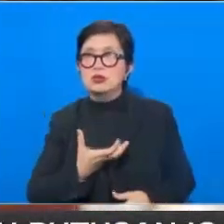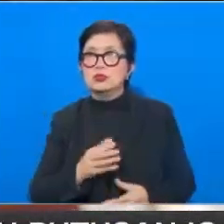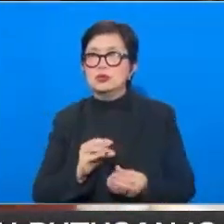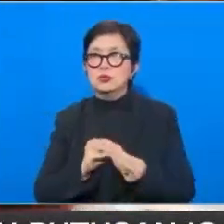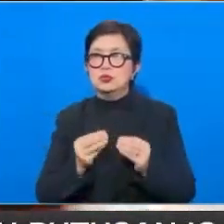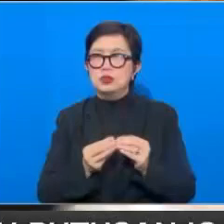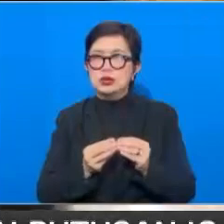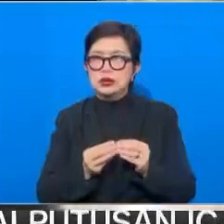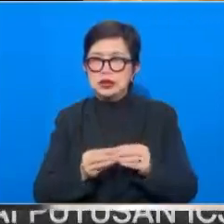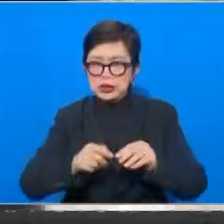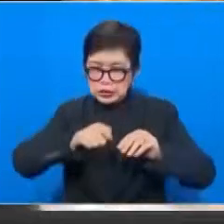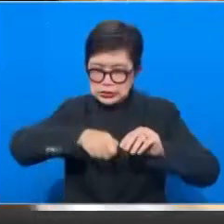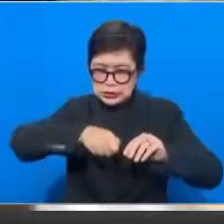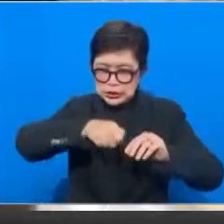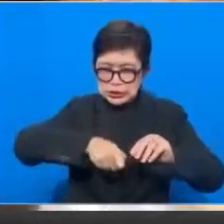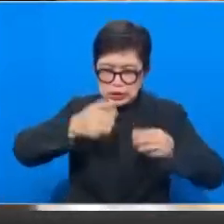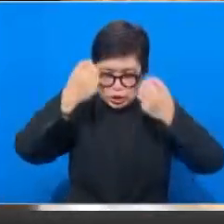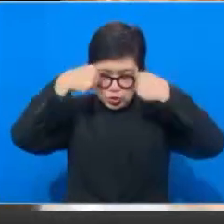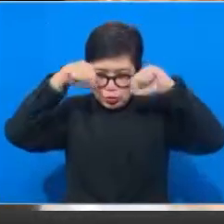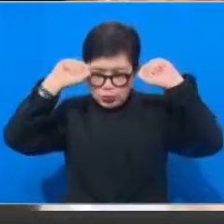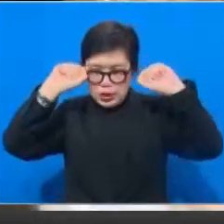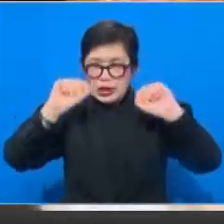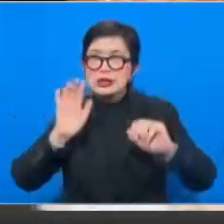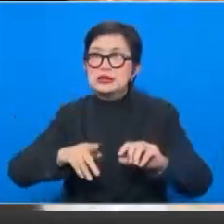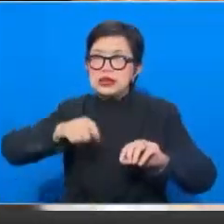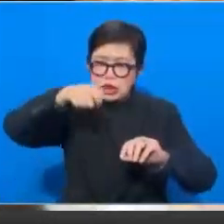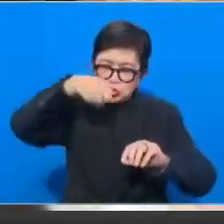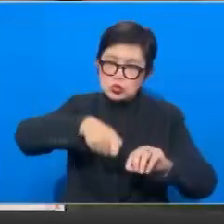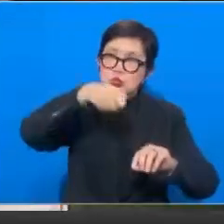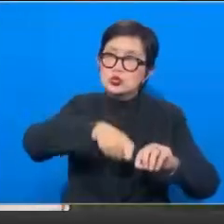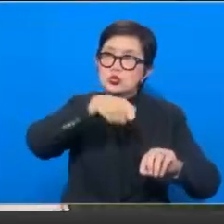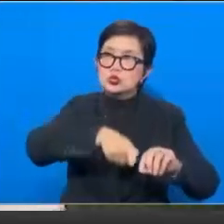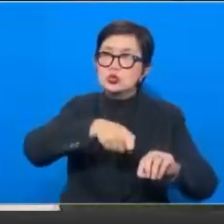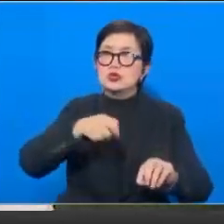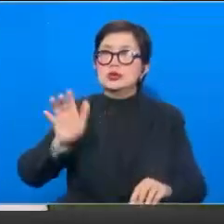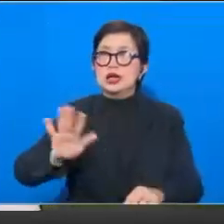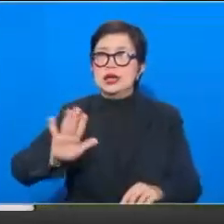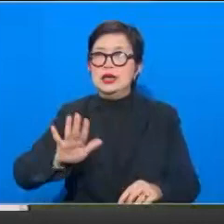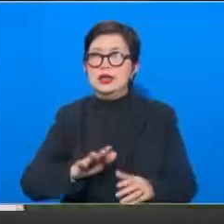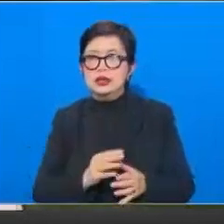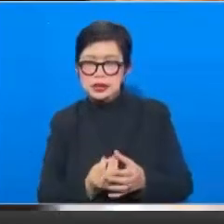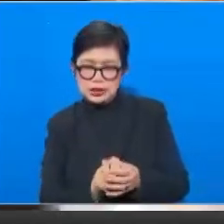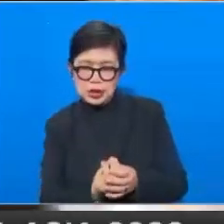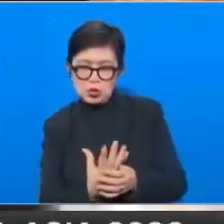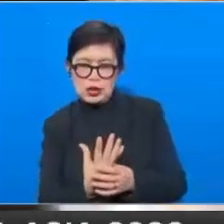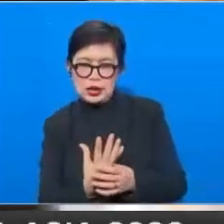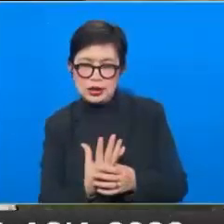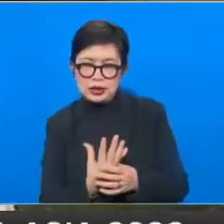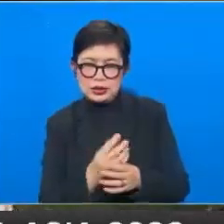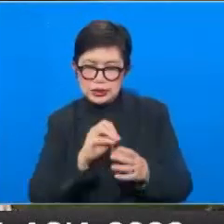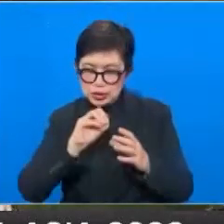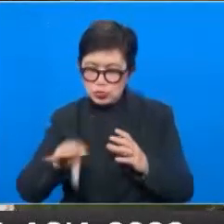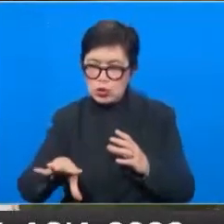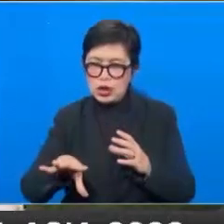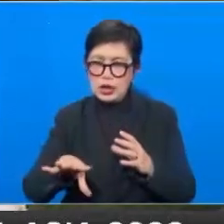stik daging domba. Jangan ditekan-tekan, jangan ditusuk-tusuk, itu kenapa tuh? Betul, karena akan jusnya akan keluar dan terbuang. Mm-hmm.